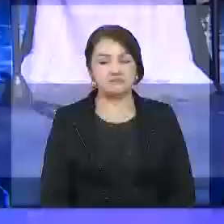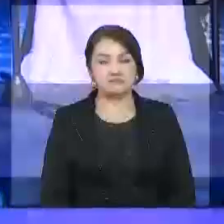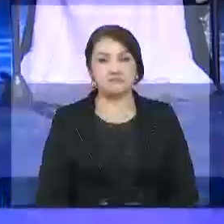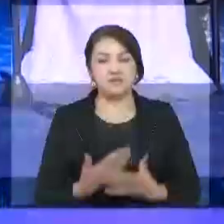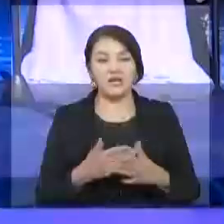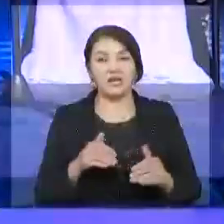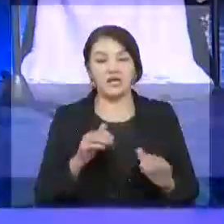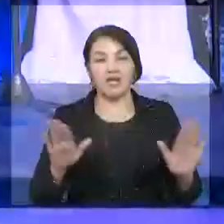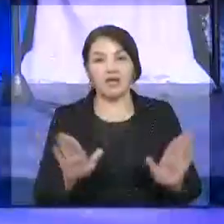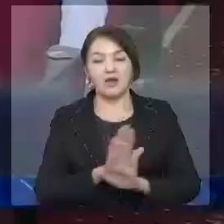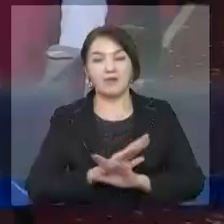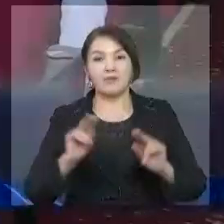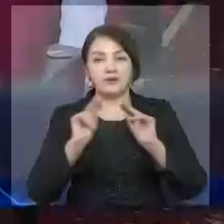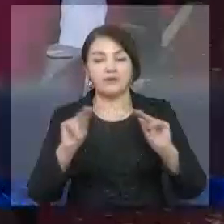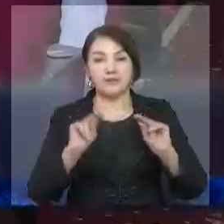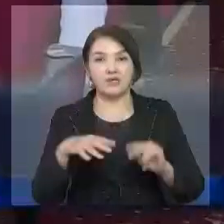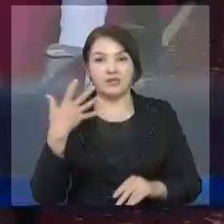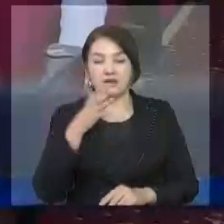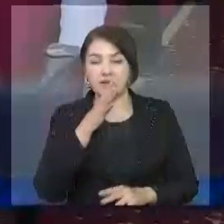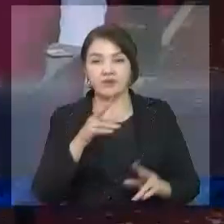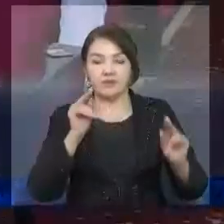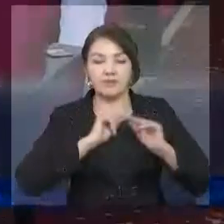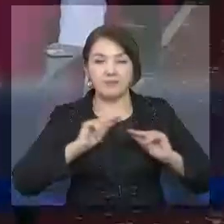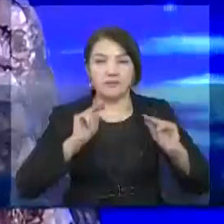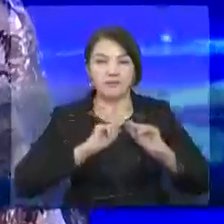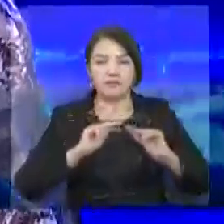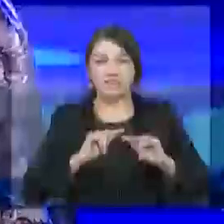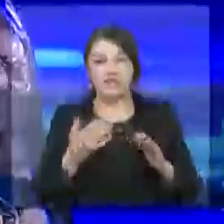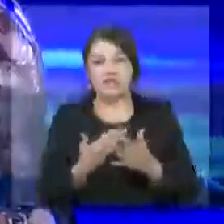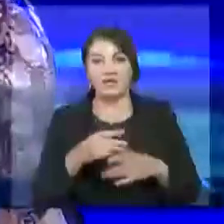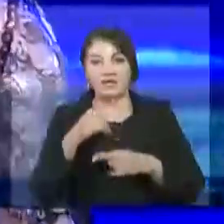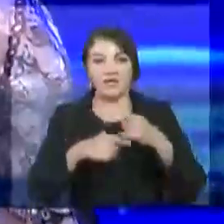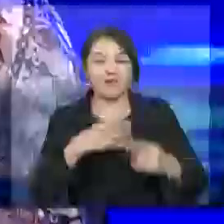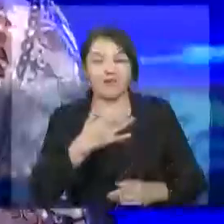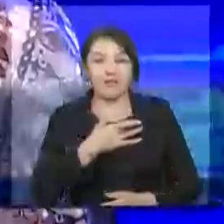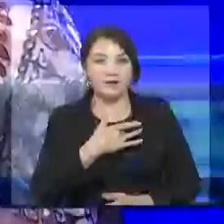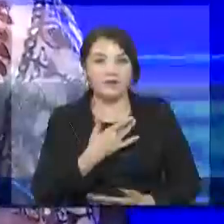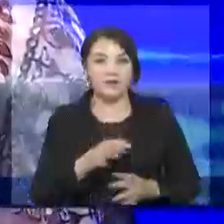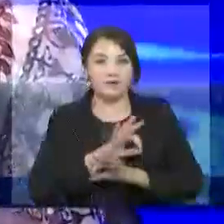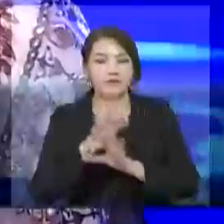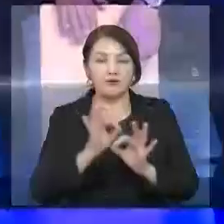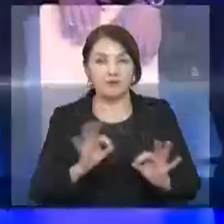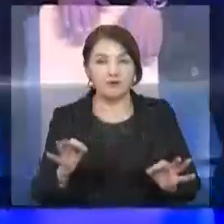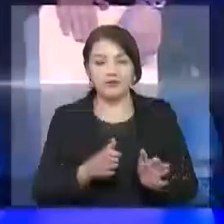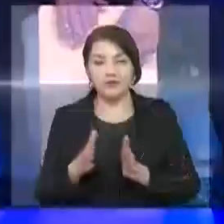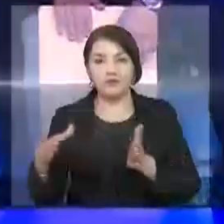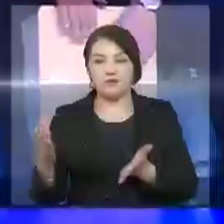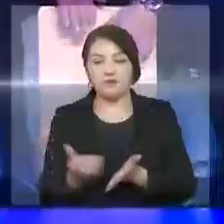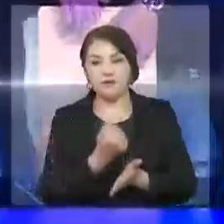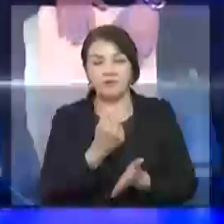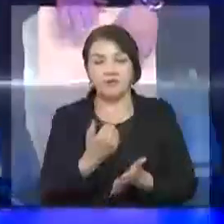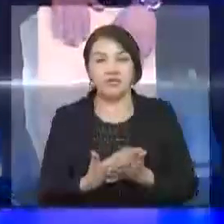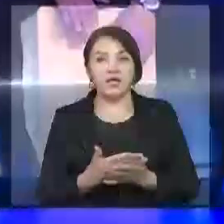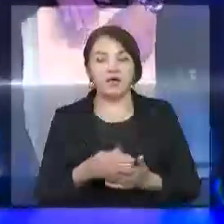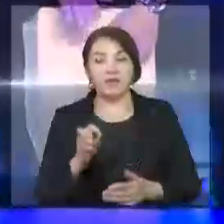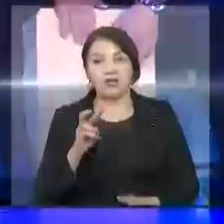Ол әрі әнші, әрі ұстаз. 50 жылға жуық шәкірт тәрбиелеп, ұстаздық етсе, әрі қарай жүрек қалауымен өнер жолын таңдаған. Бүгінгі ән кешінің